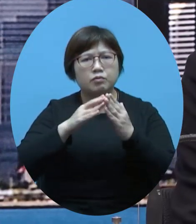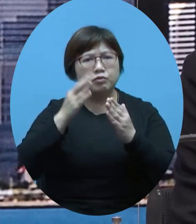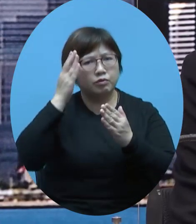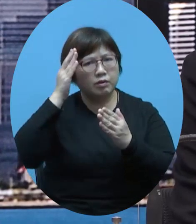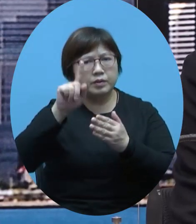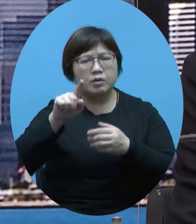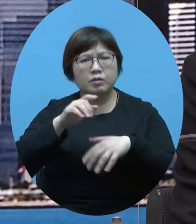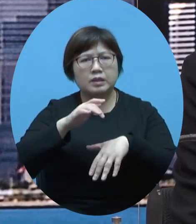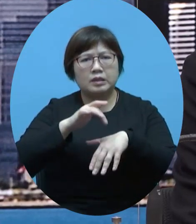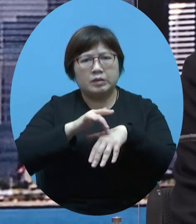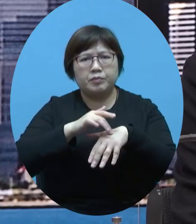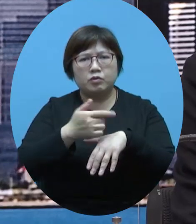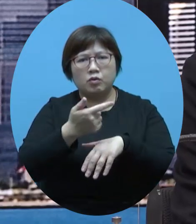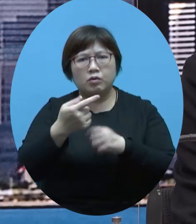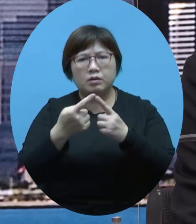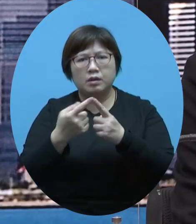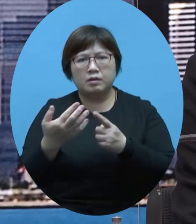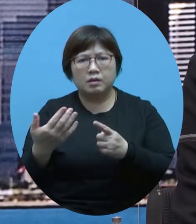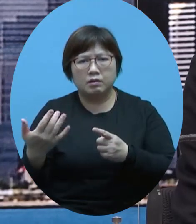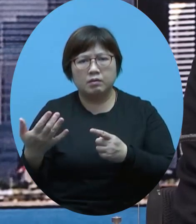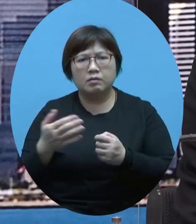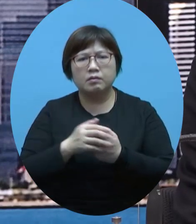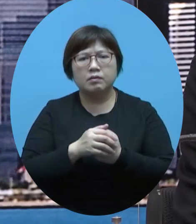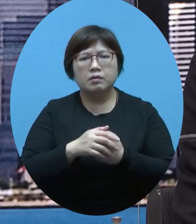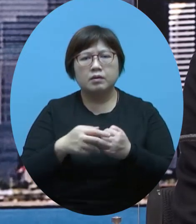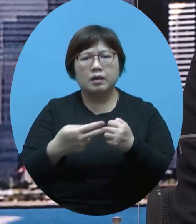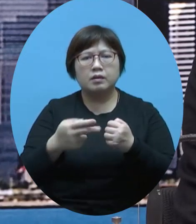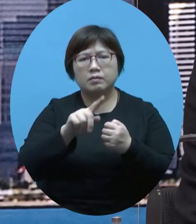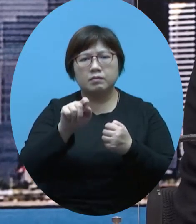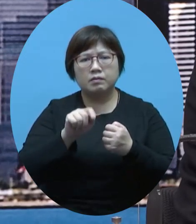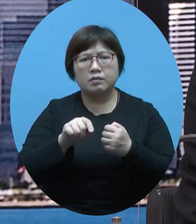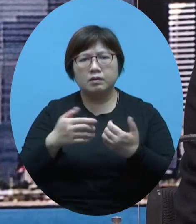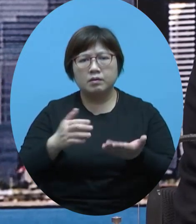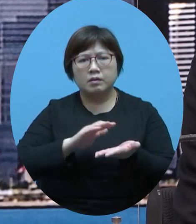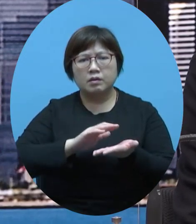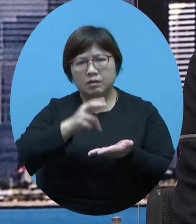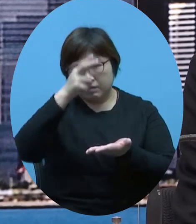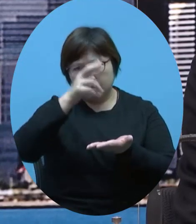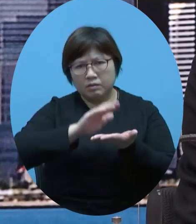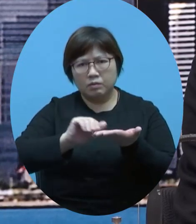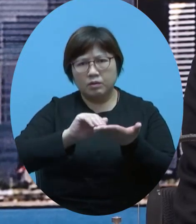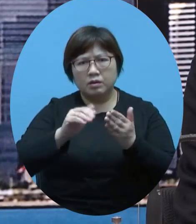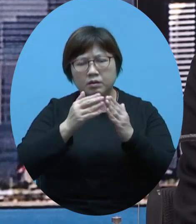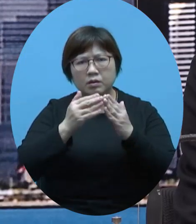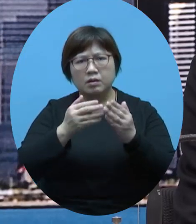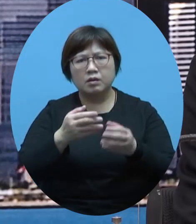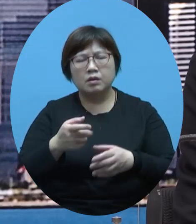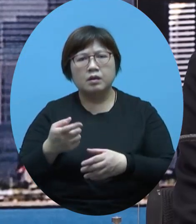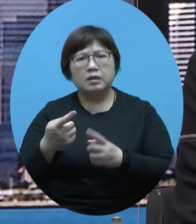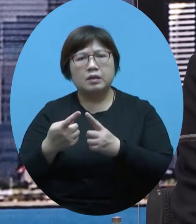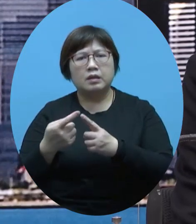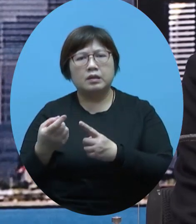接觸者咧？另外第二條問題就想問下，而家會唔會衞生署會唔會憂慮少數族裔會造成第二